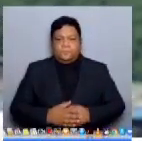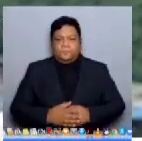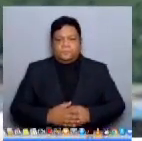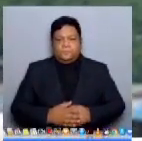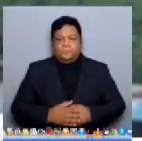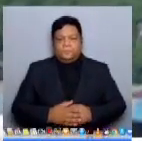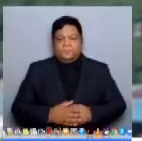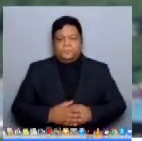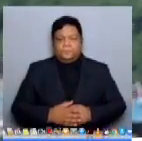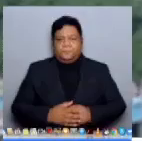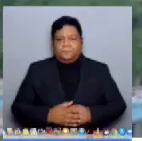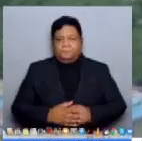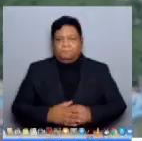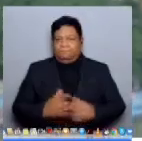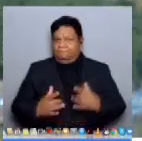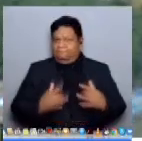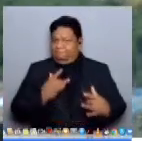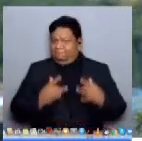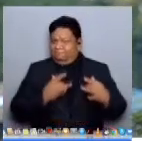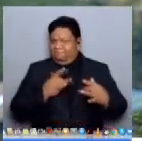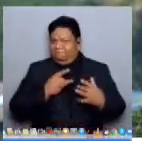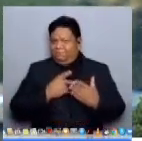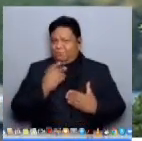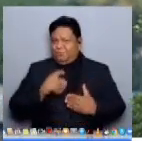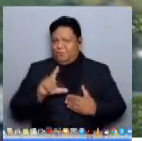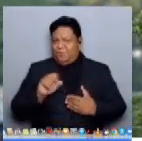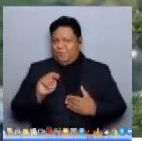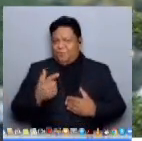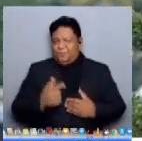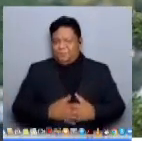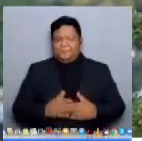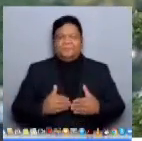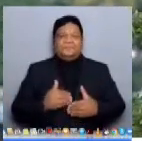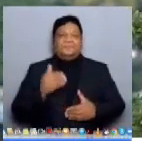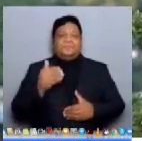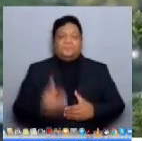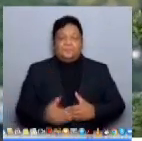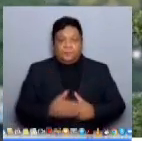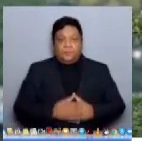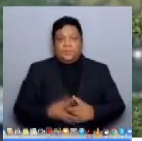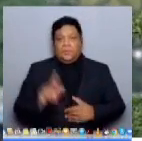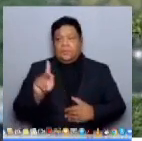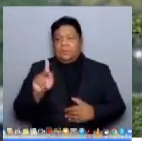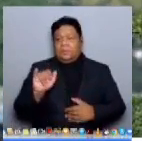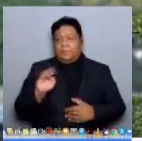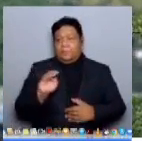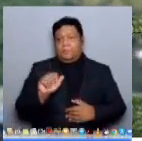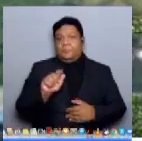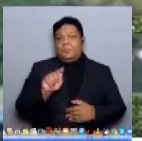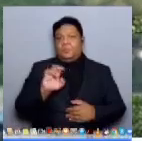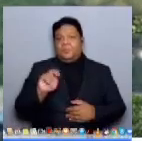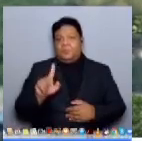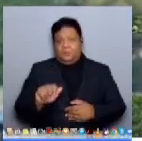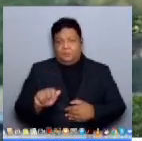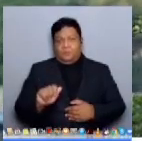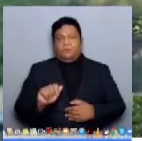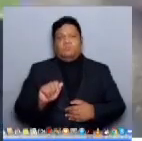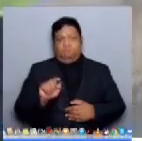Exciting ng Lolong! Samantala, kabilang si Kapuso host Kim Atienza o Kuya Kim sa mga ginawaran bilang most outstanding